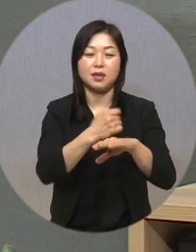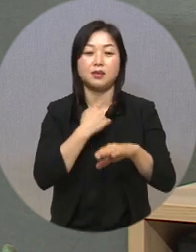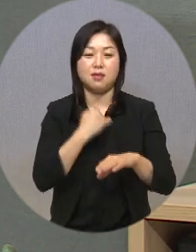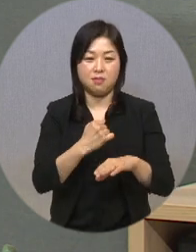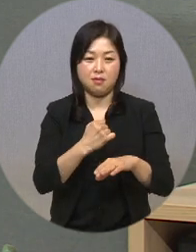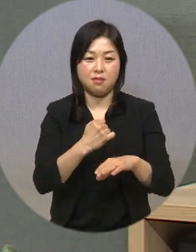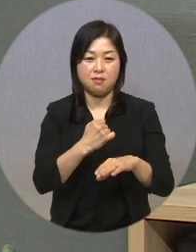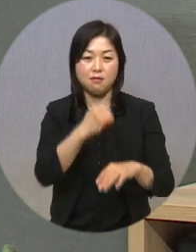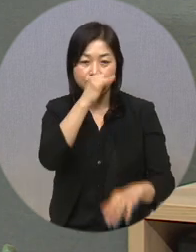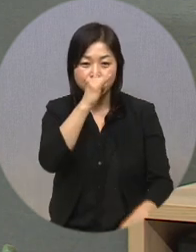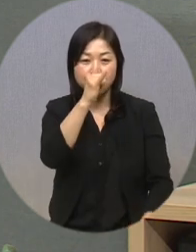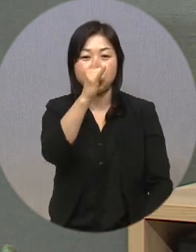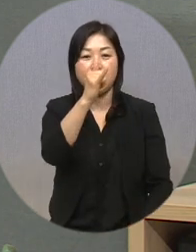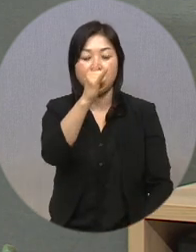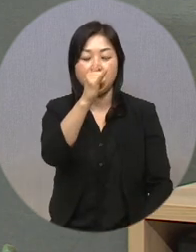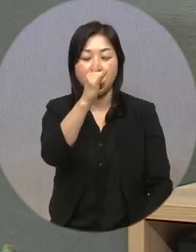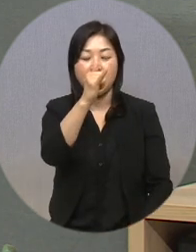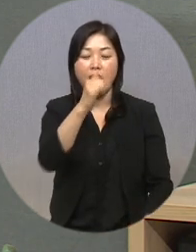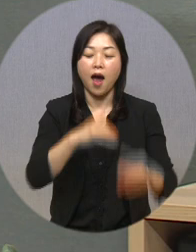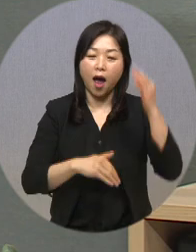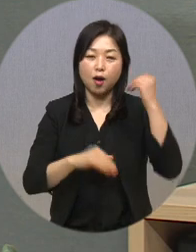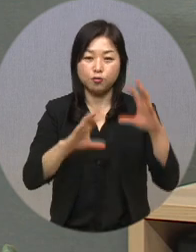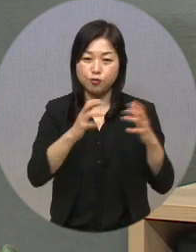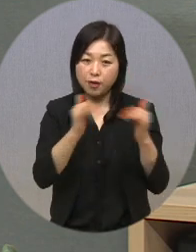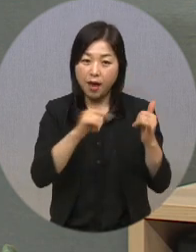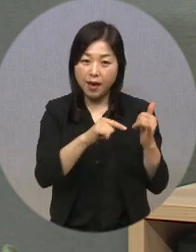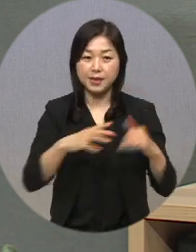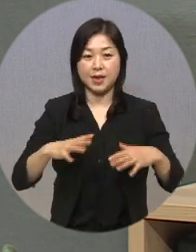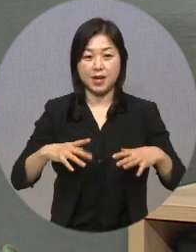대한민국의 그야말로 자랑인